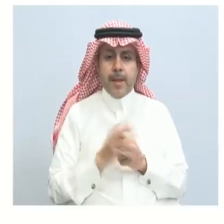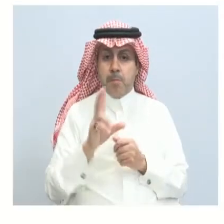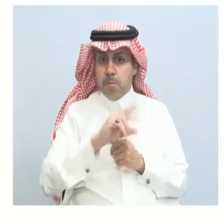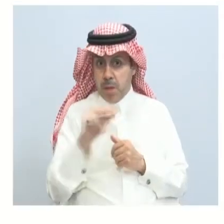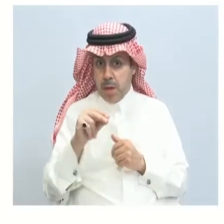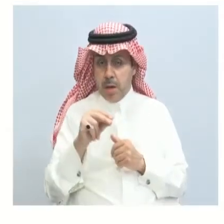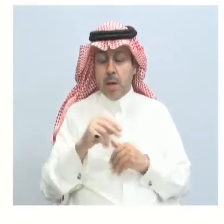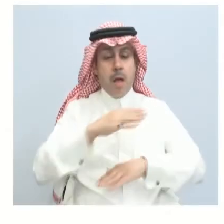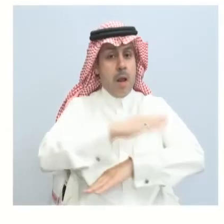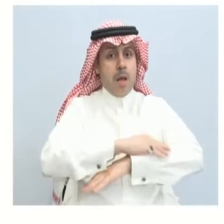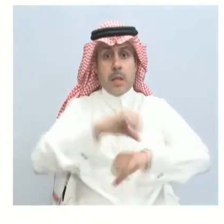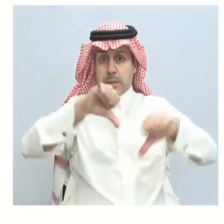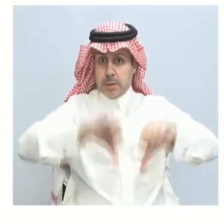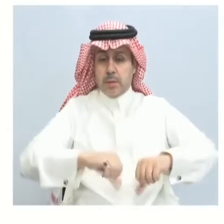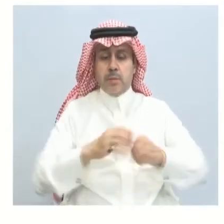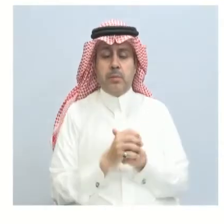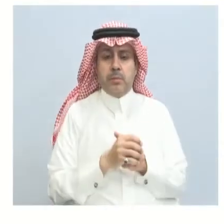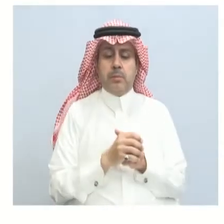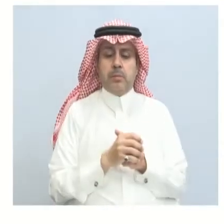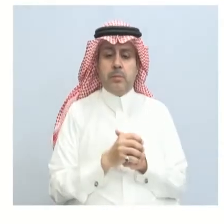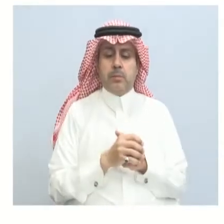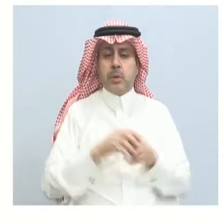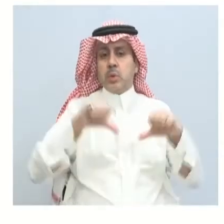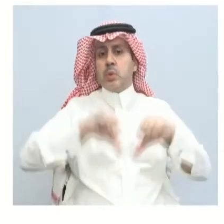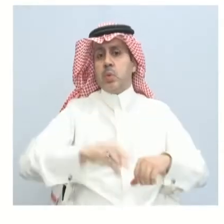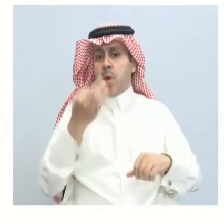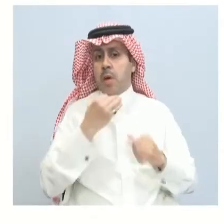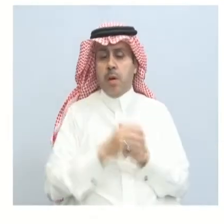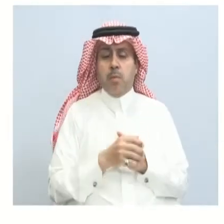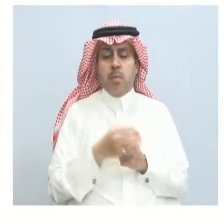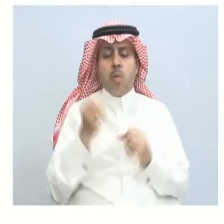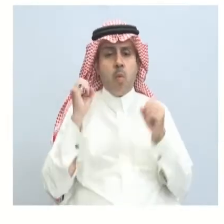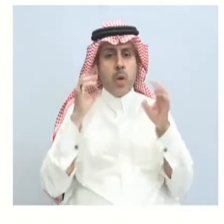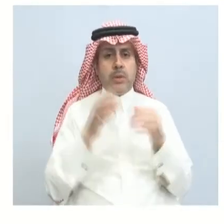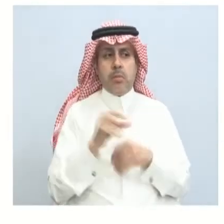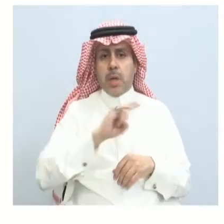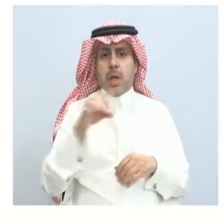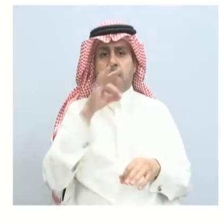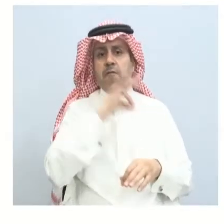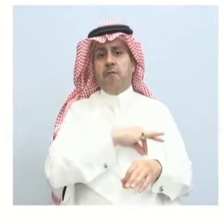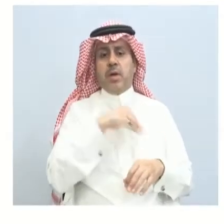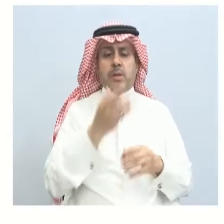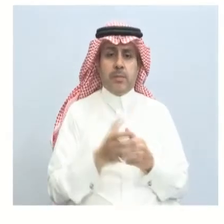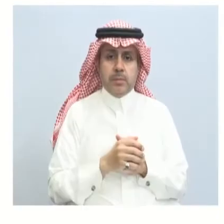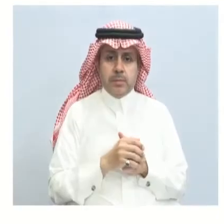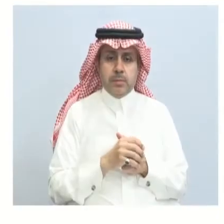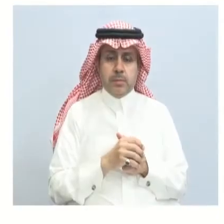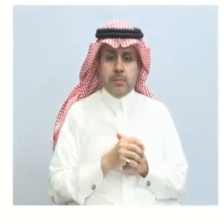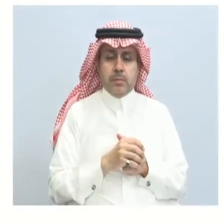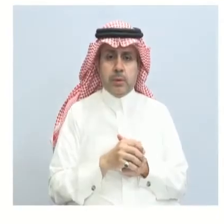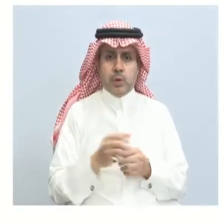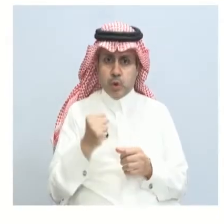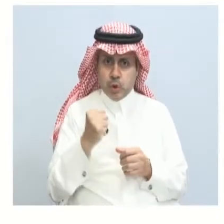الاخلاق السيئه كذلك نتعلم سوء الكلام وكثرته من غير فائده ومن غير حاجه الغلظه